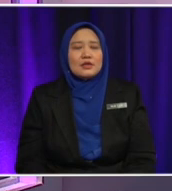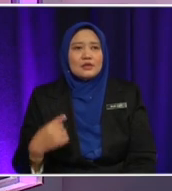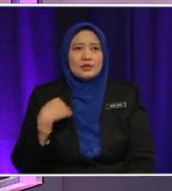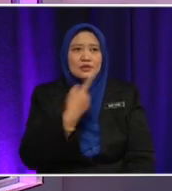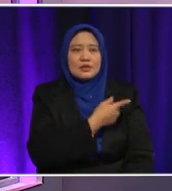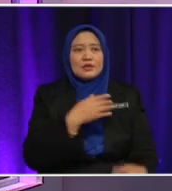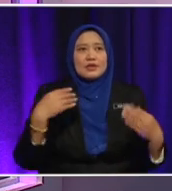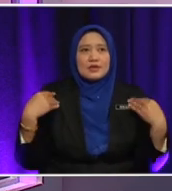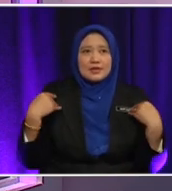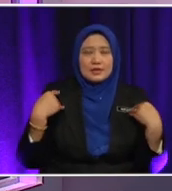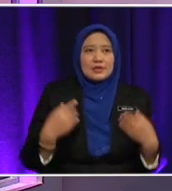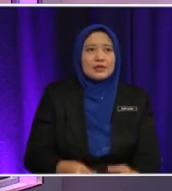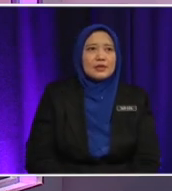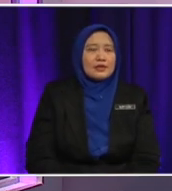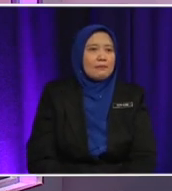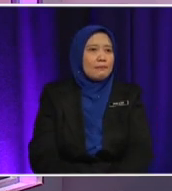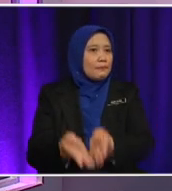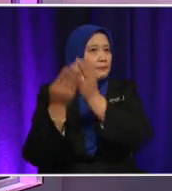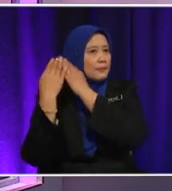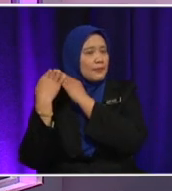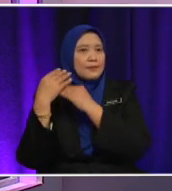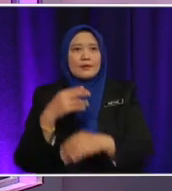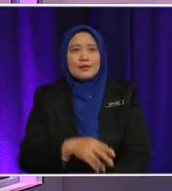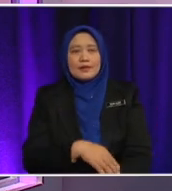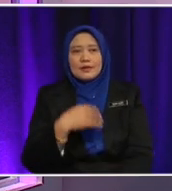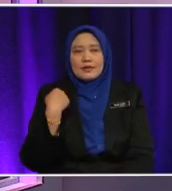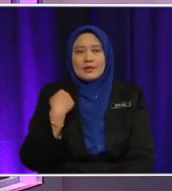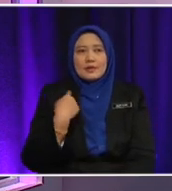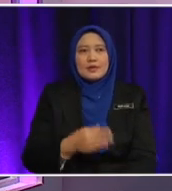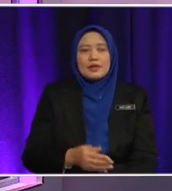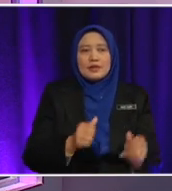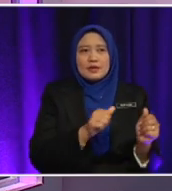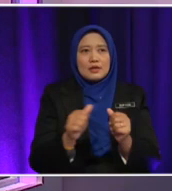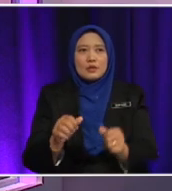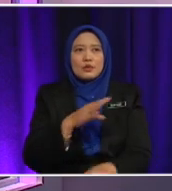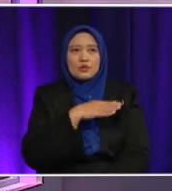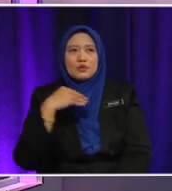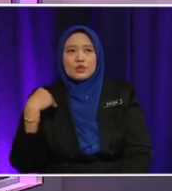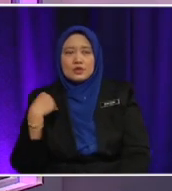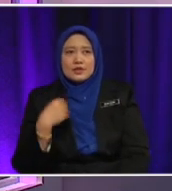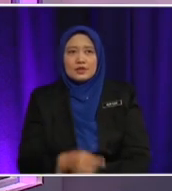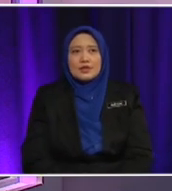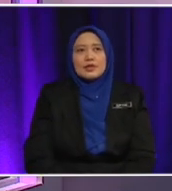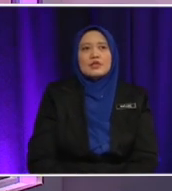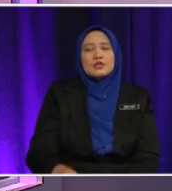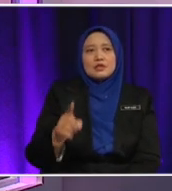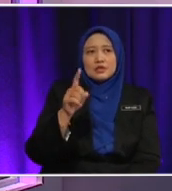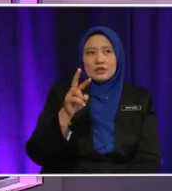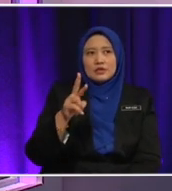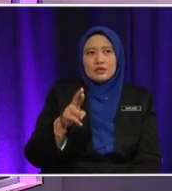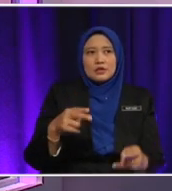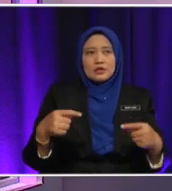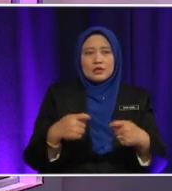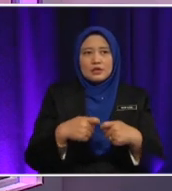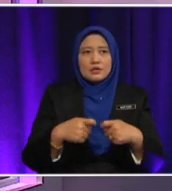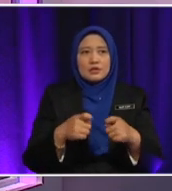satu dalam satu Lita Oke bila kita tidak menyelesaikan masalah kita boleh gunakanlah